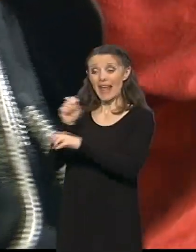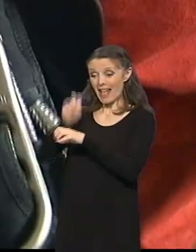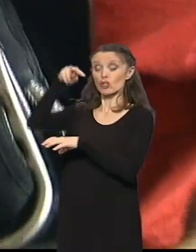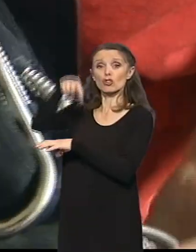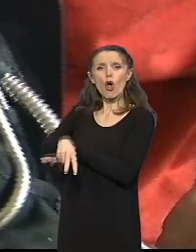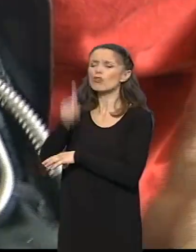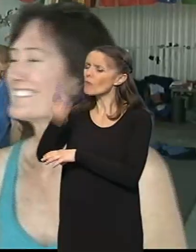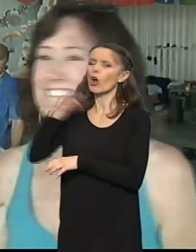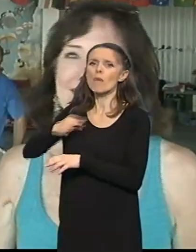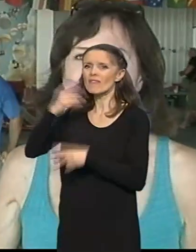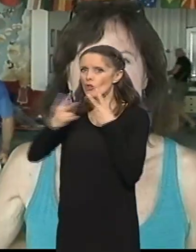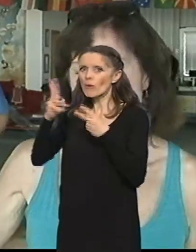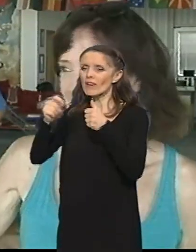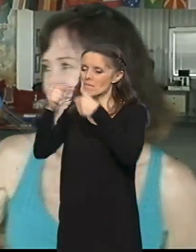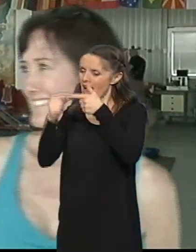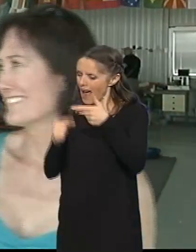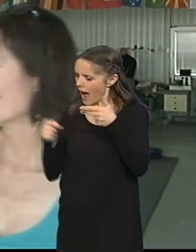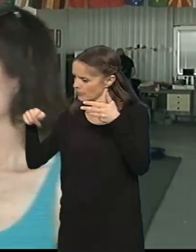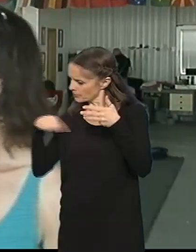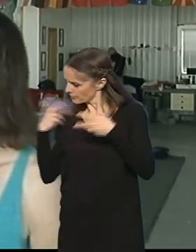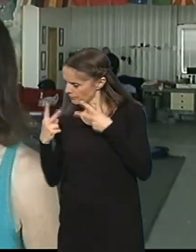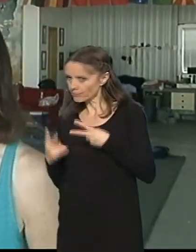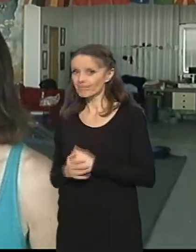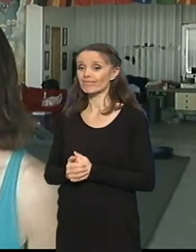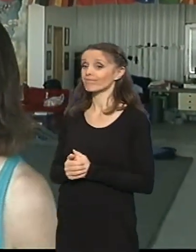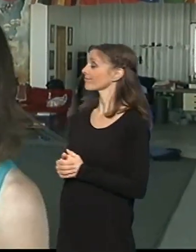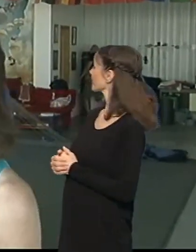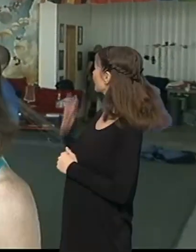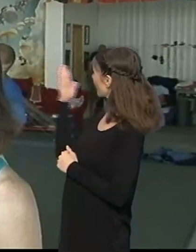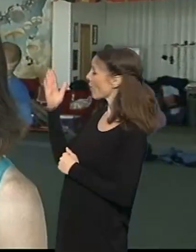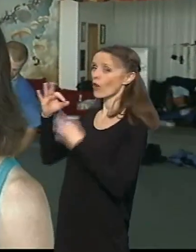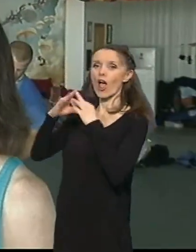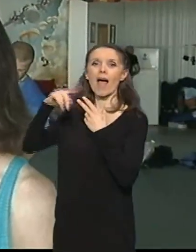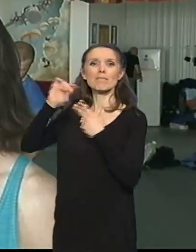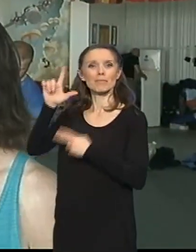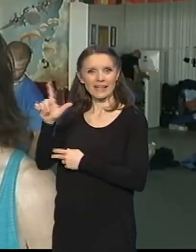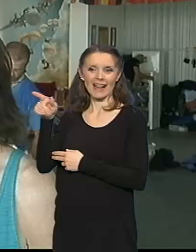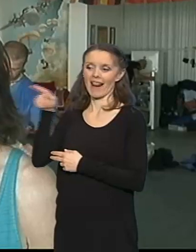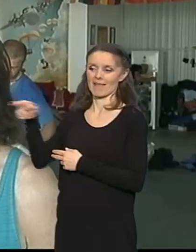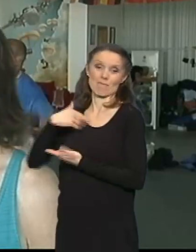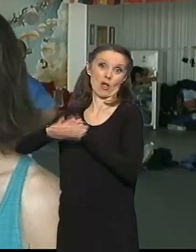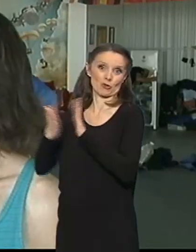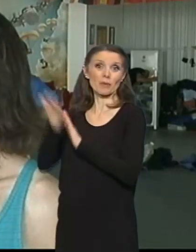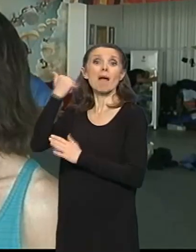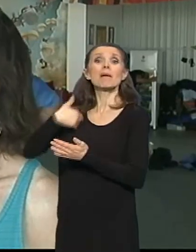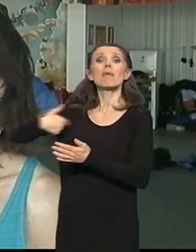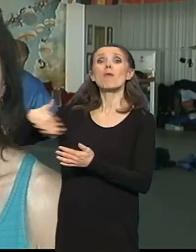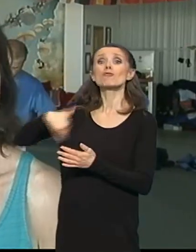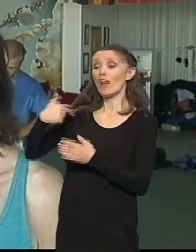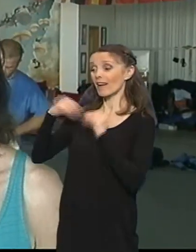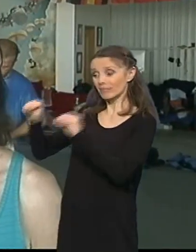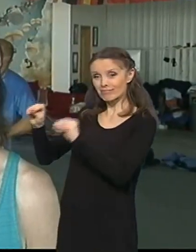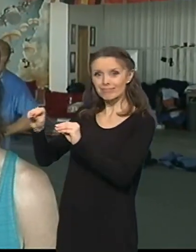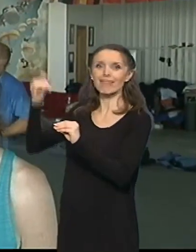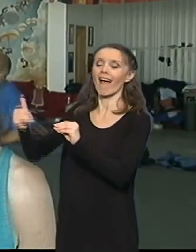svakog skoka. Ovo je April, ona je moja supruga, ona je bila moj đak, a sad je moj partner i došla ovde za mnom. A ona je isto